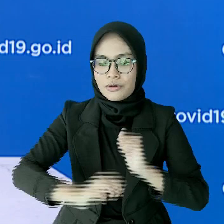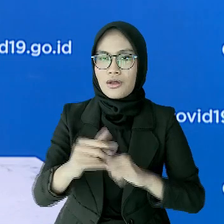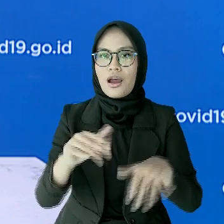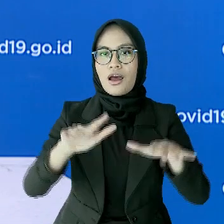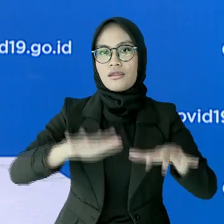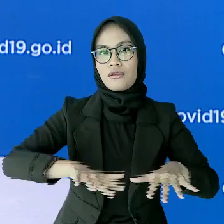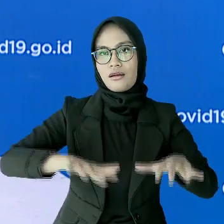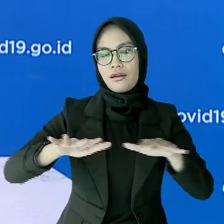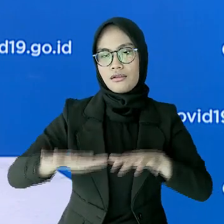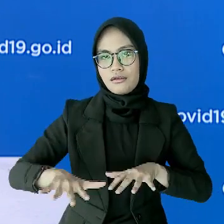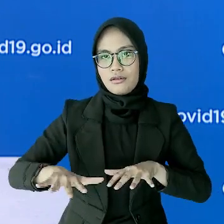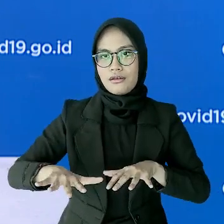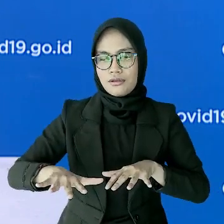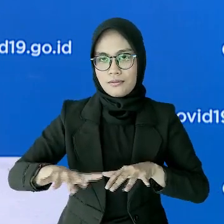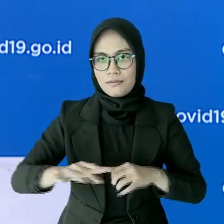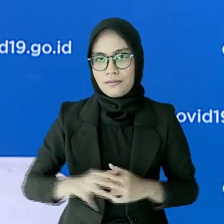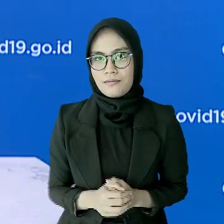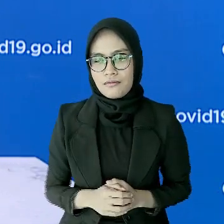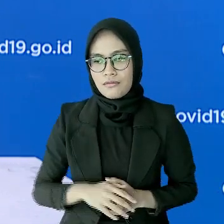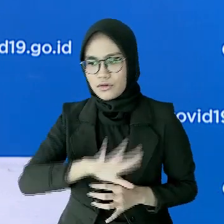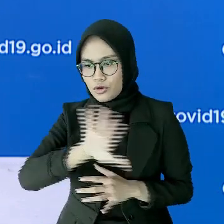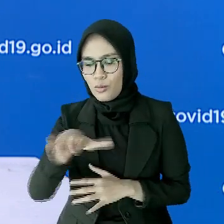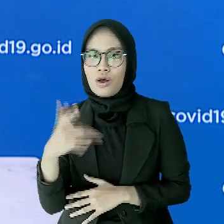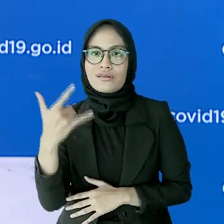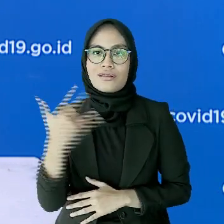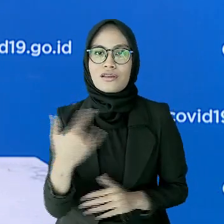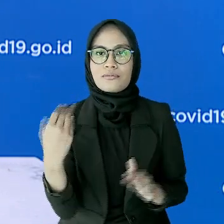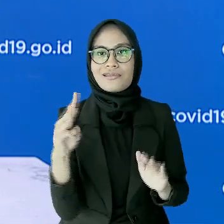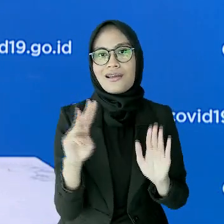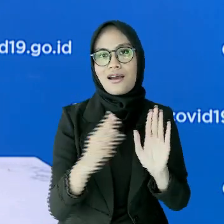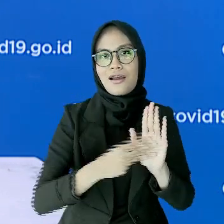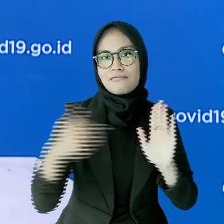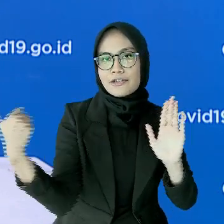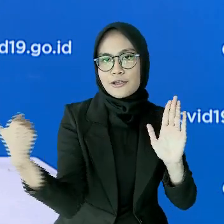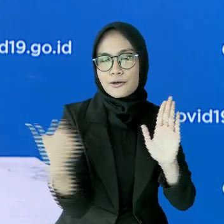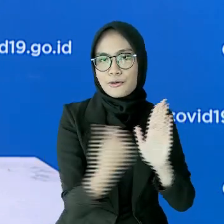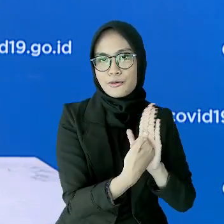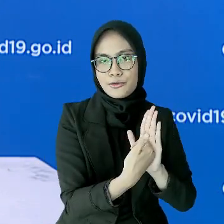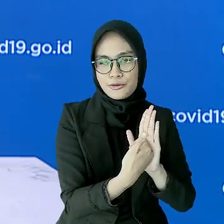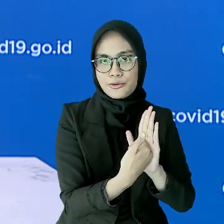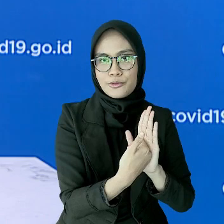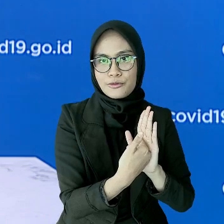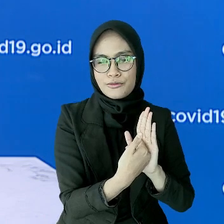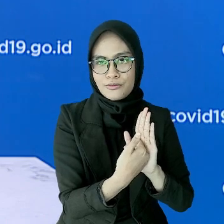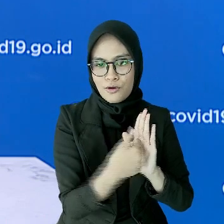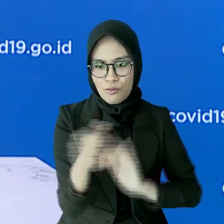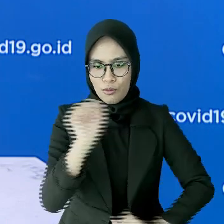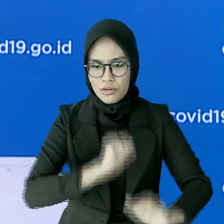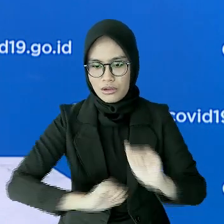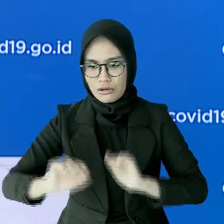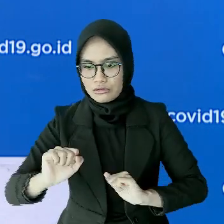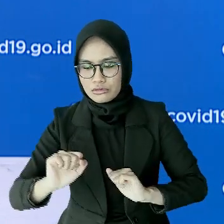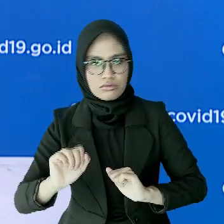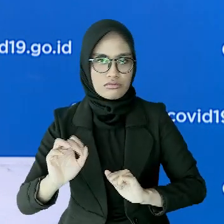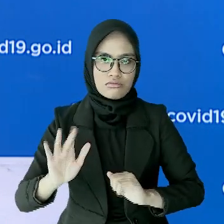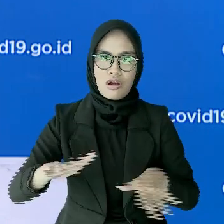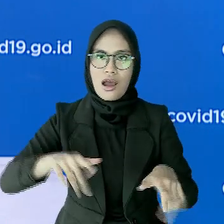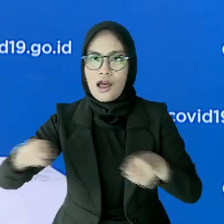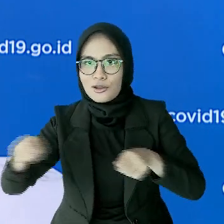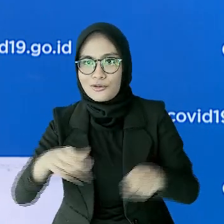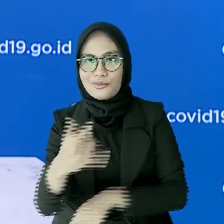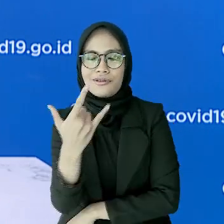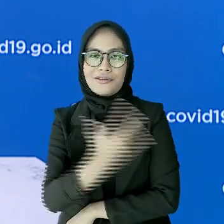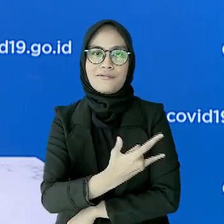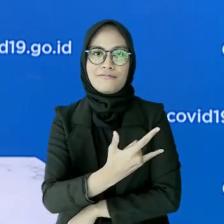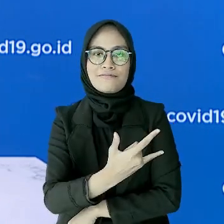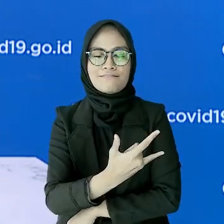hati-hati dengan penerapan 3M, screening kesehatan, pengaturan mobilitas, dan lain-lain. Periode